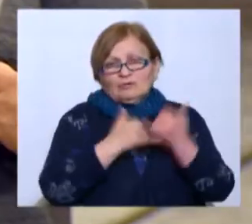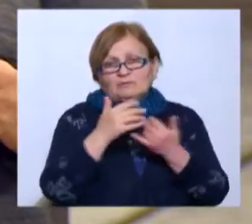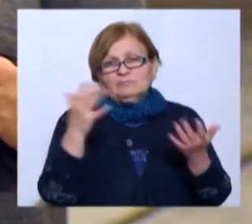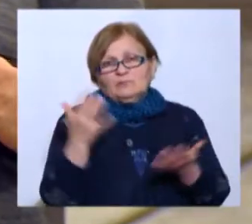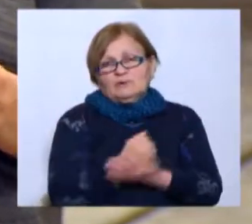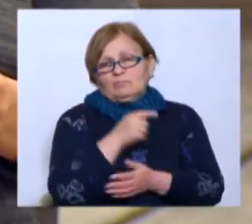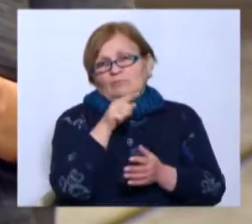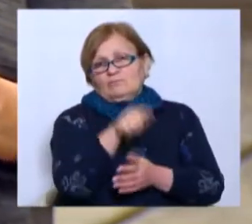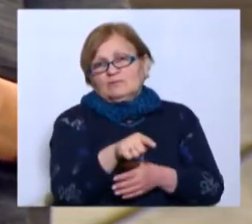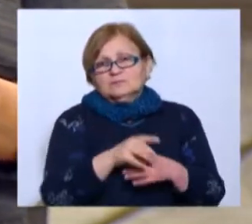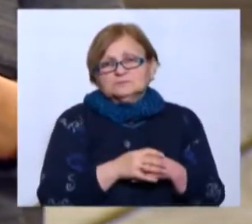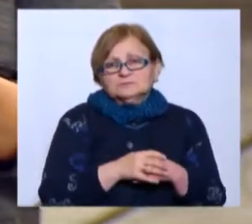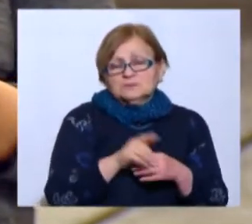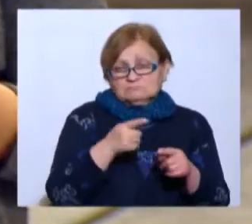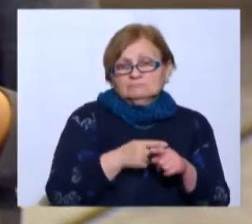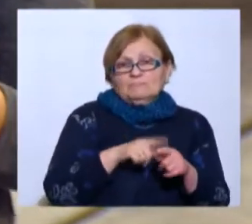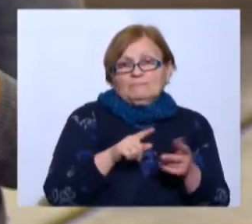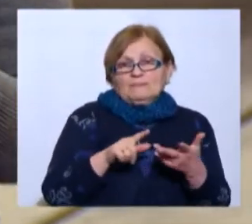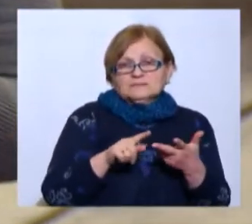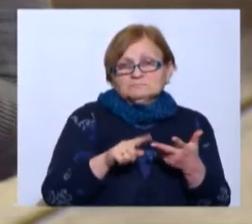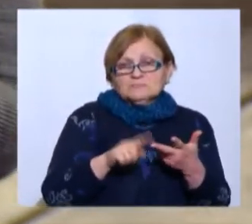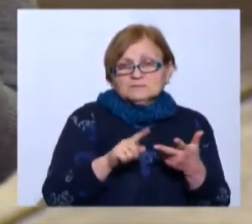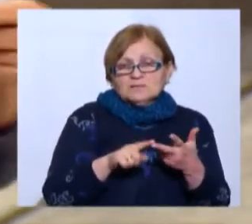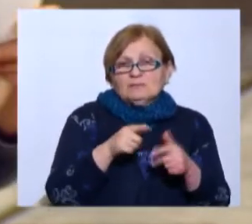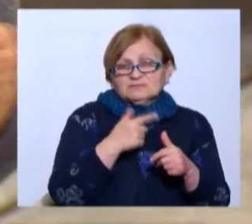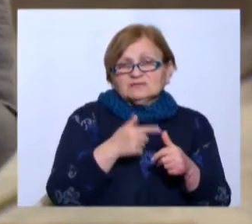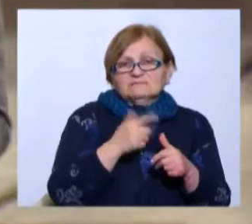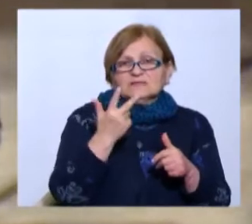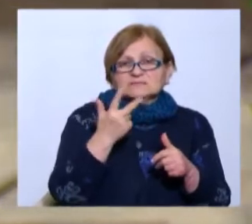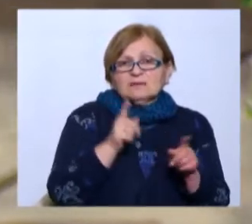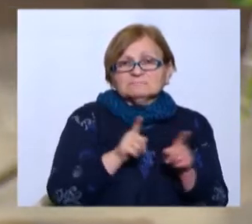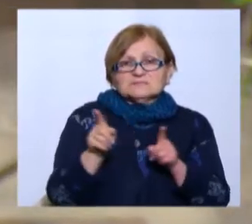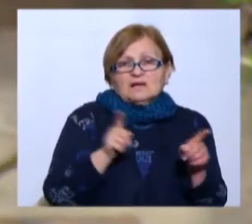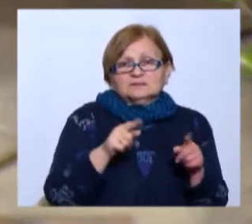მესამე ნაწილი ამ ჩვენი სამწახნაგა თეზისისა.